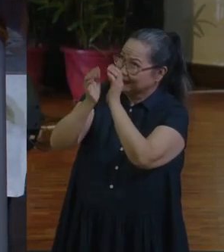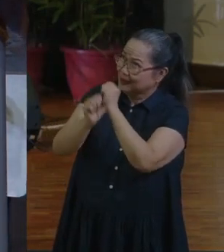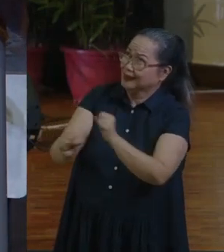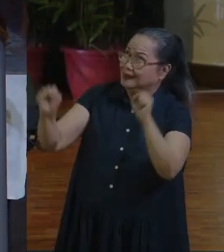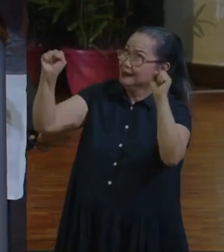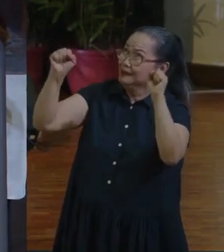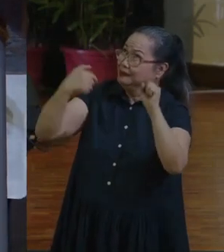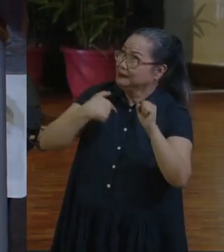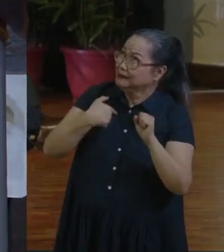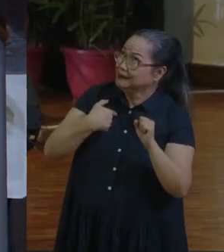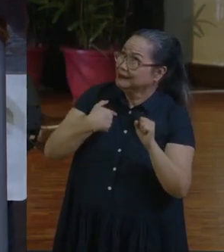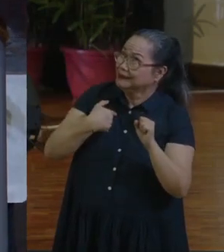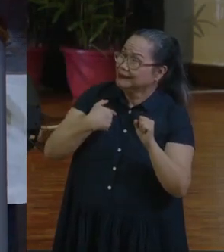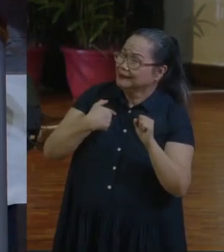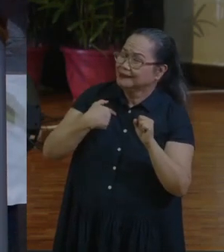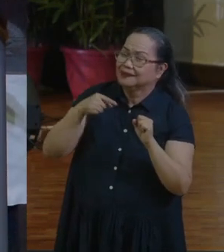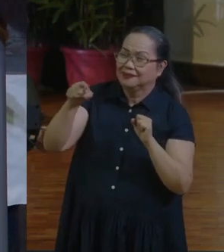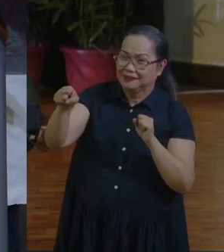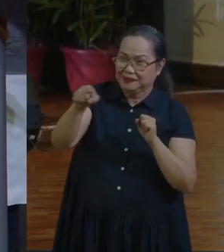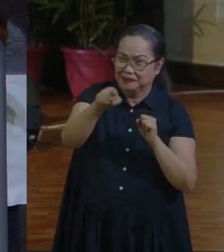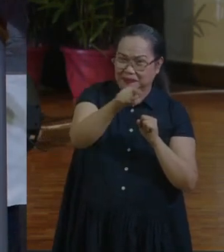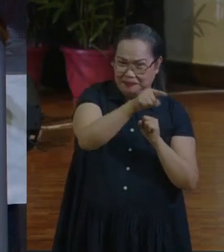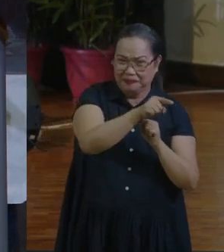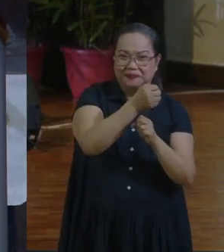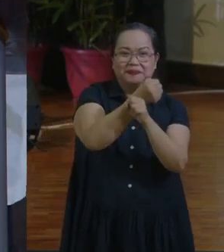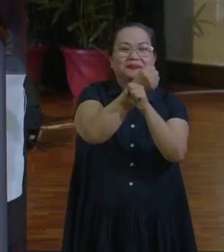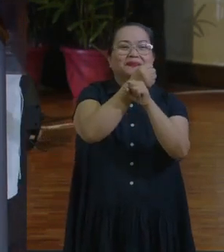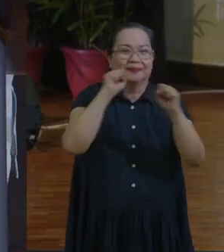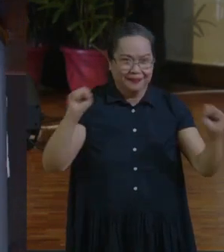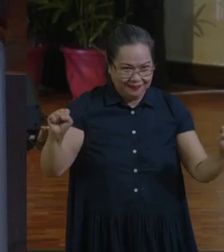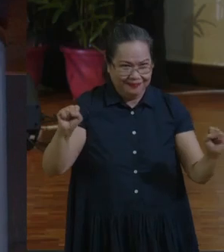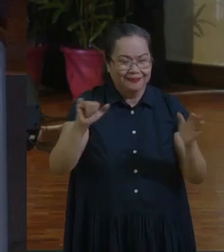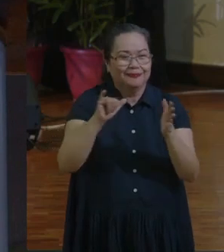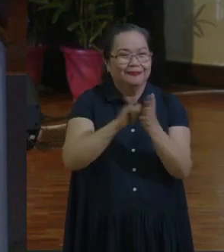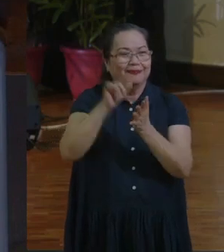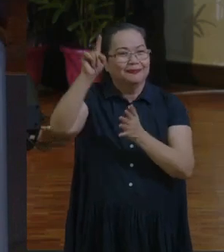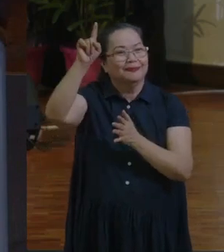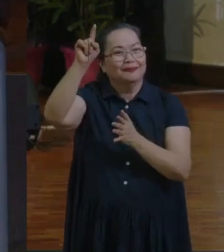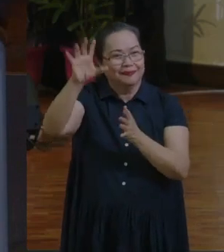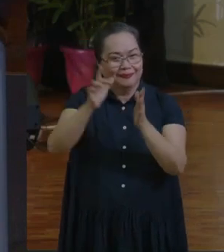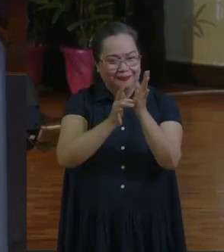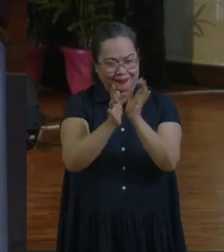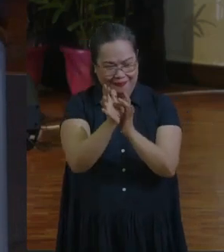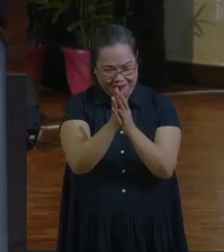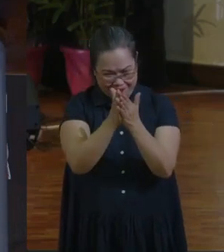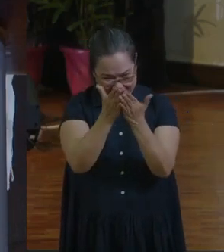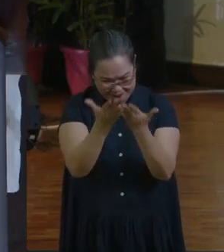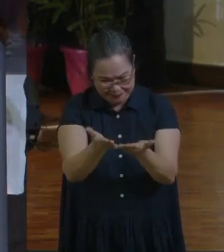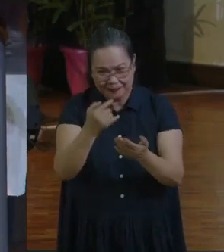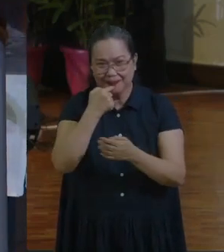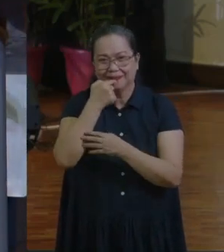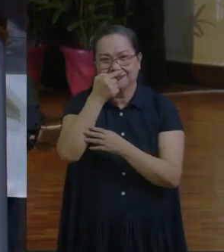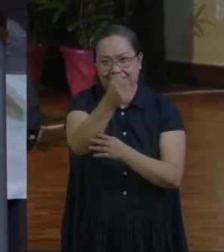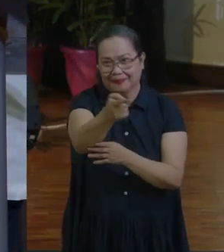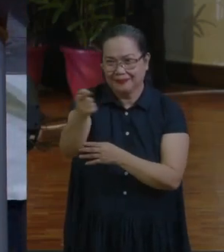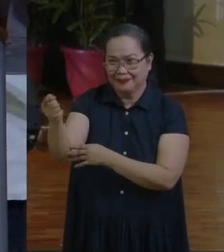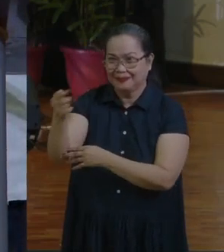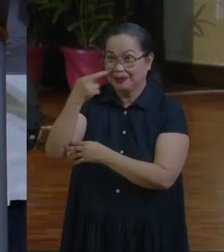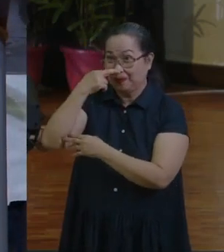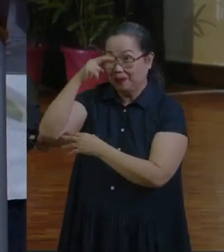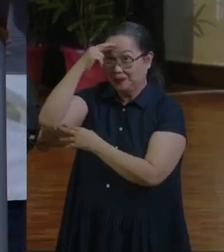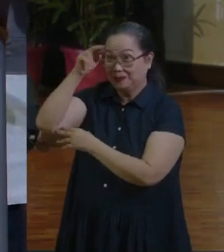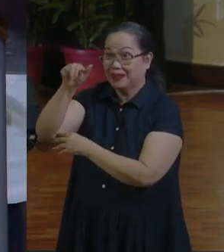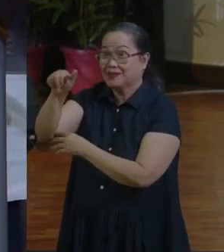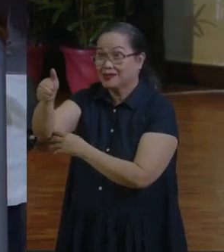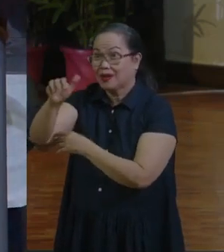kaligtasan, kayo po ay ililigtas niya. Yun po ang sinasabi ng Biblia. Sabi sa Romans